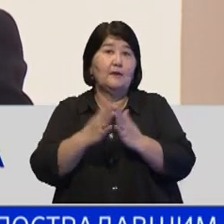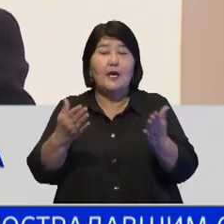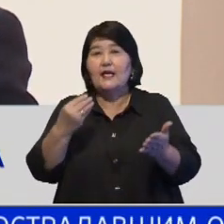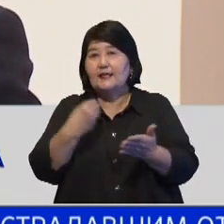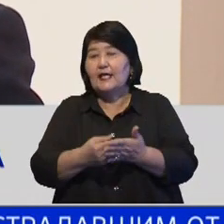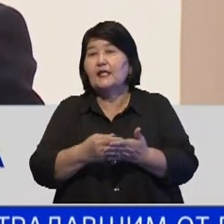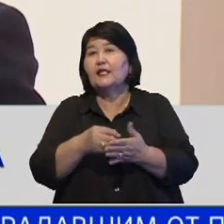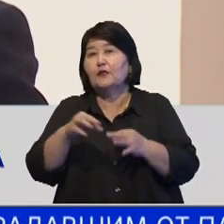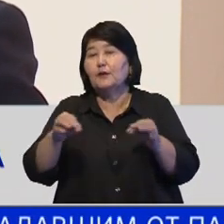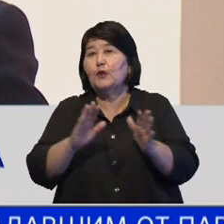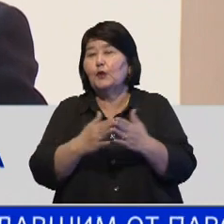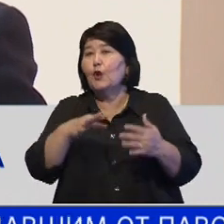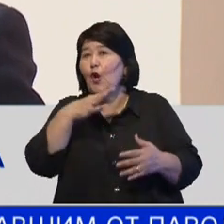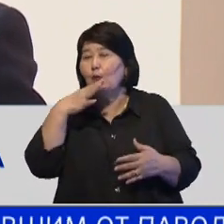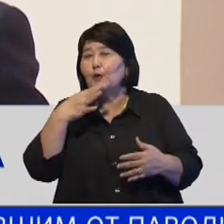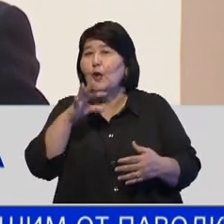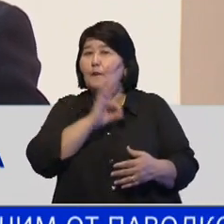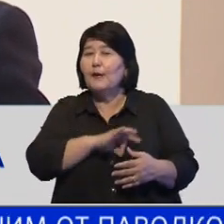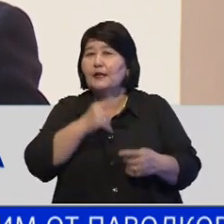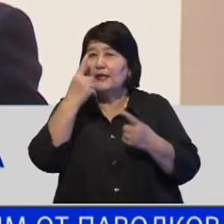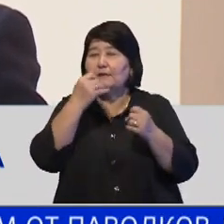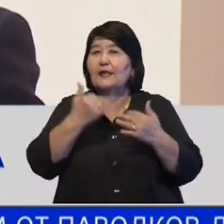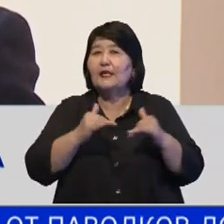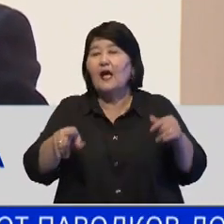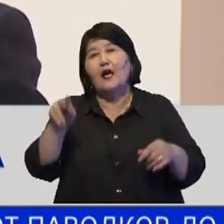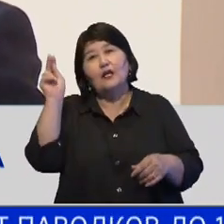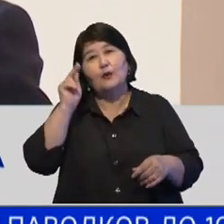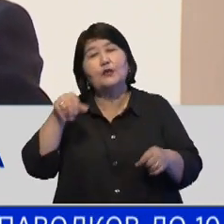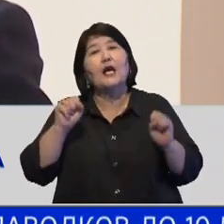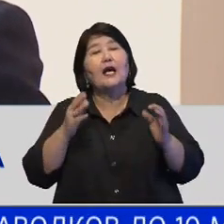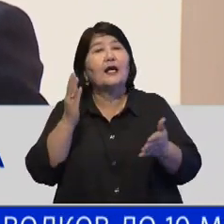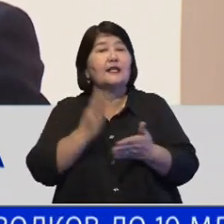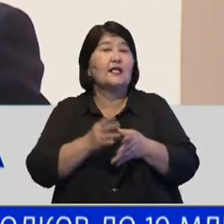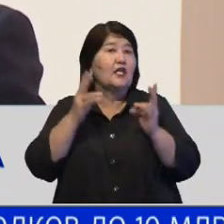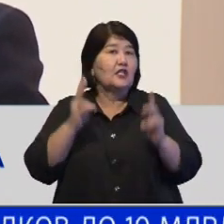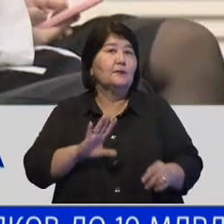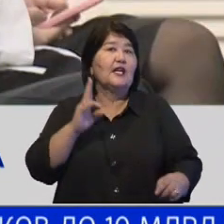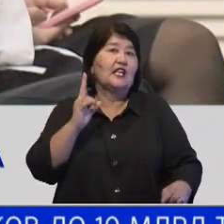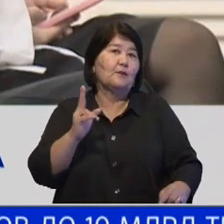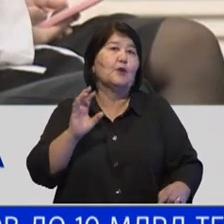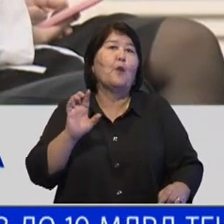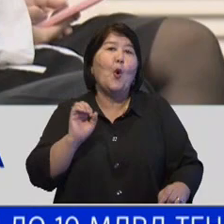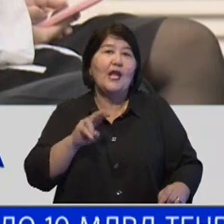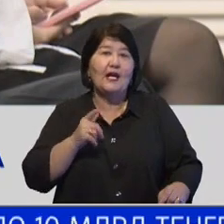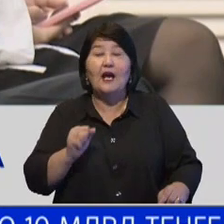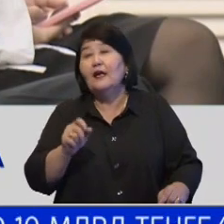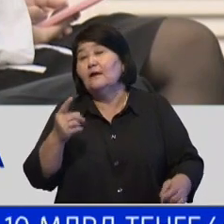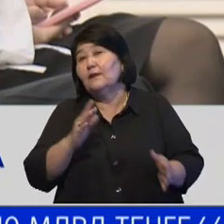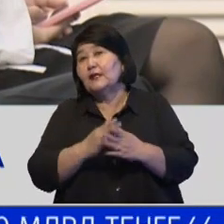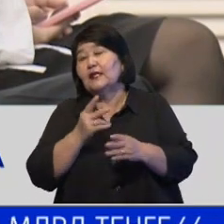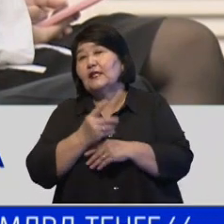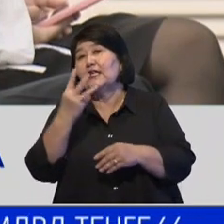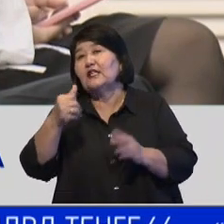ценность проекта в том что в книгах много полезной информации для детей Они учатся Как не стать Т кибербуллинга вторая книга комиксов из